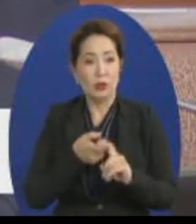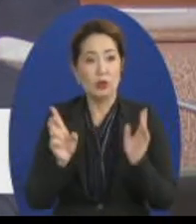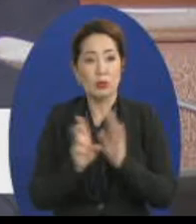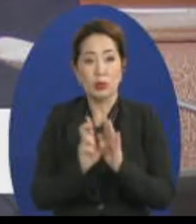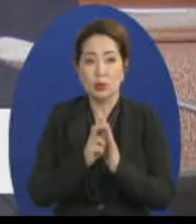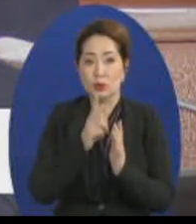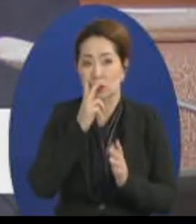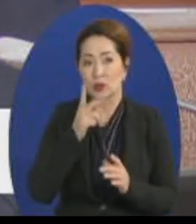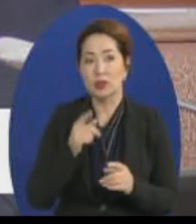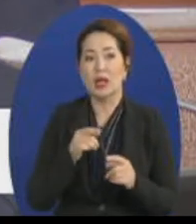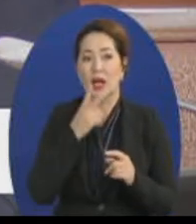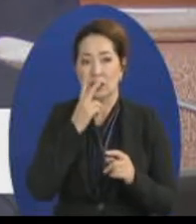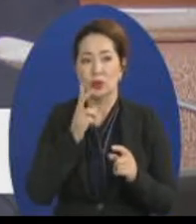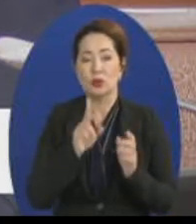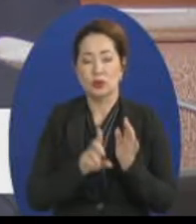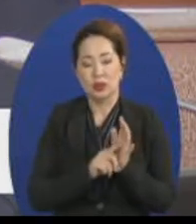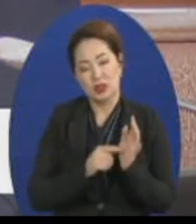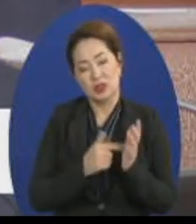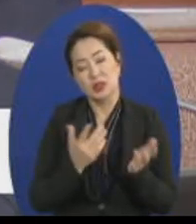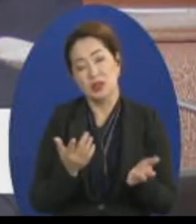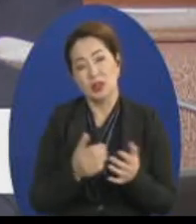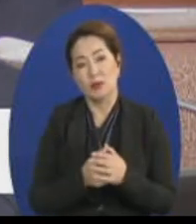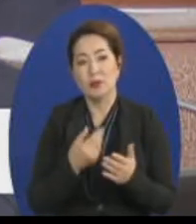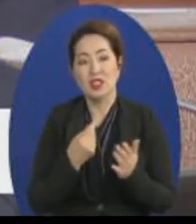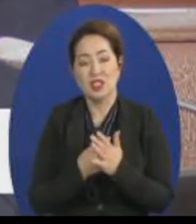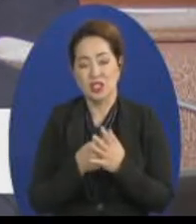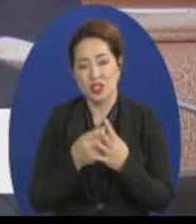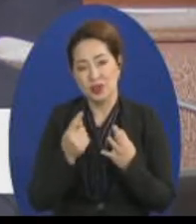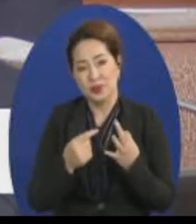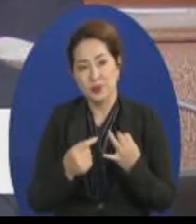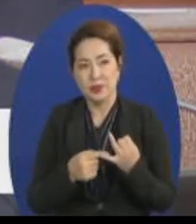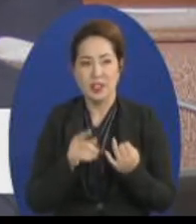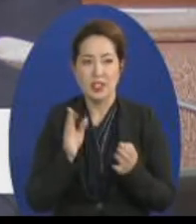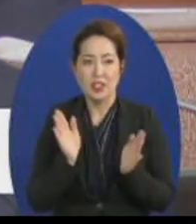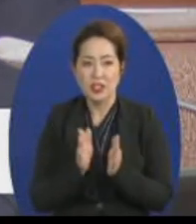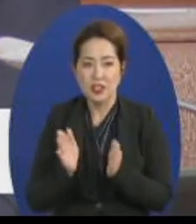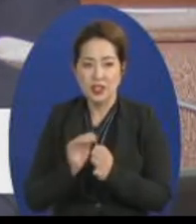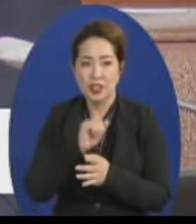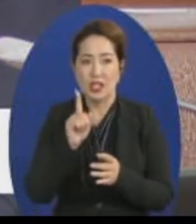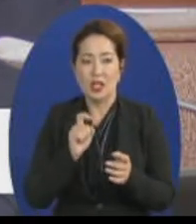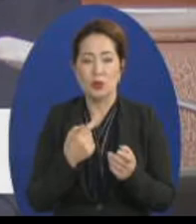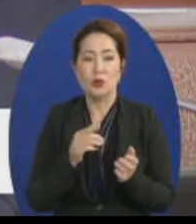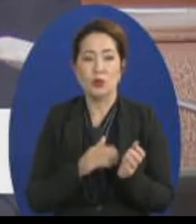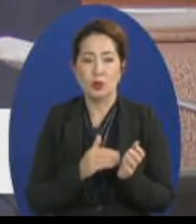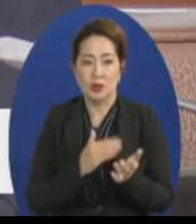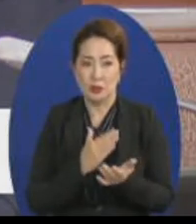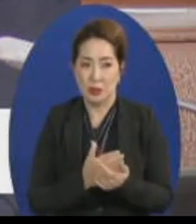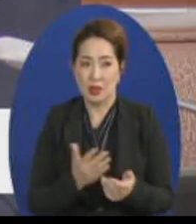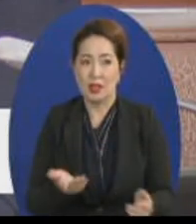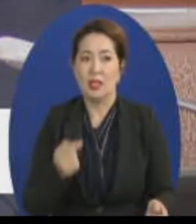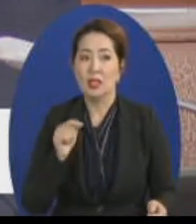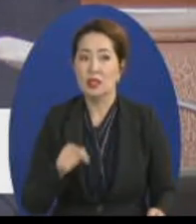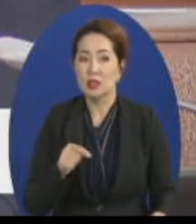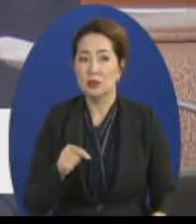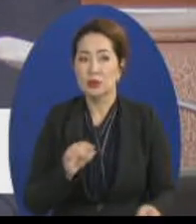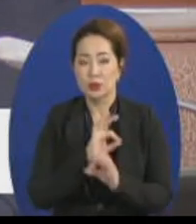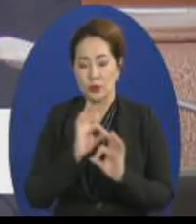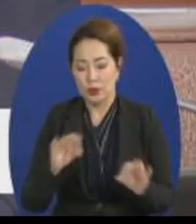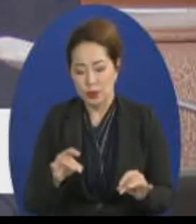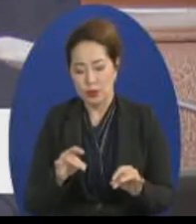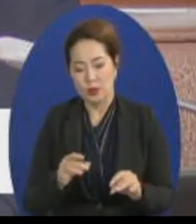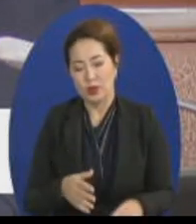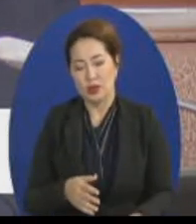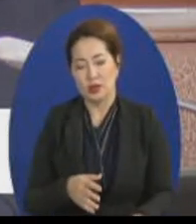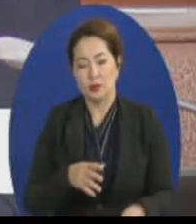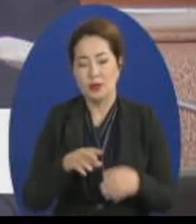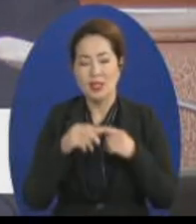тэр талд нь бас нэг харж үзэх ярих юм гэдэг юм уу. Гэх мэт нэг юм хит хитгэл асуудлууд үлдсэн байгаа. Тэрнээс одоо ингээд өөр одоо нэг